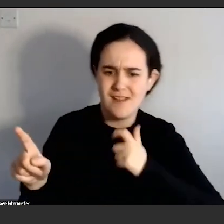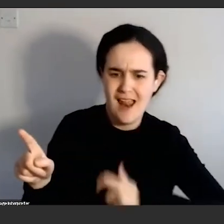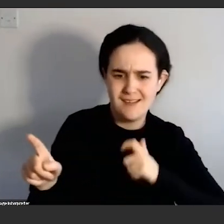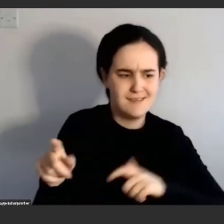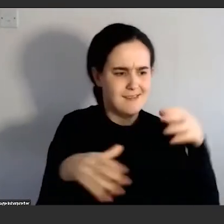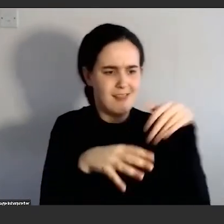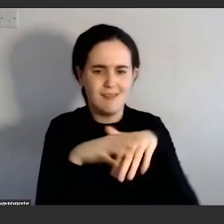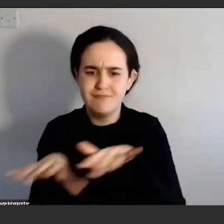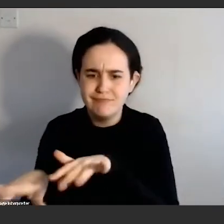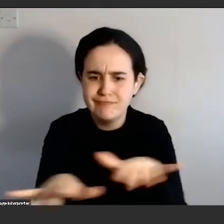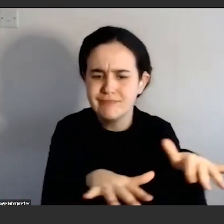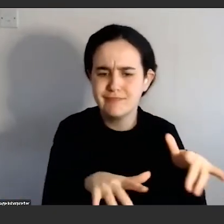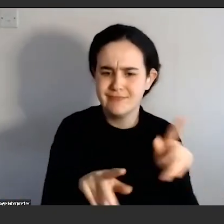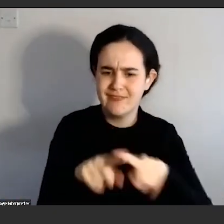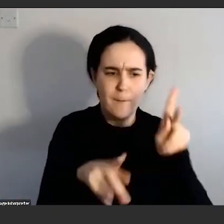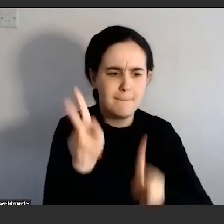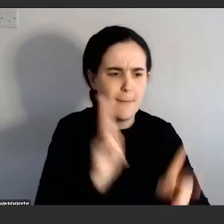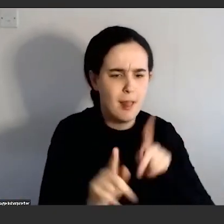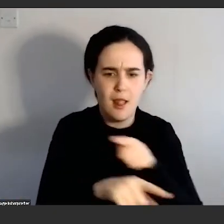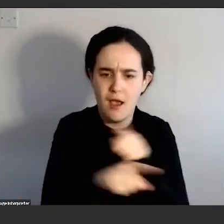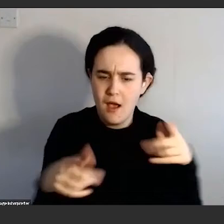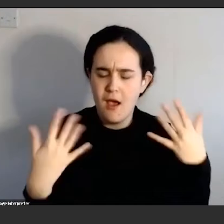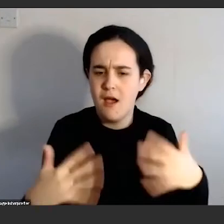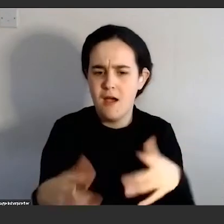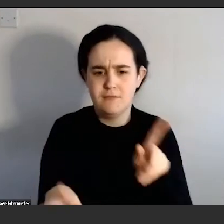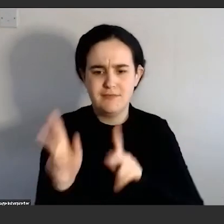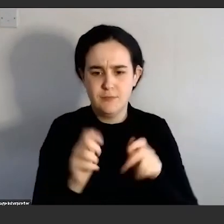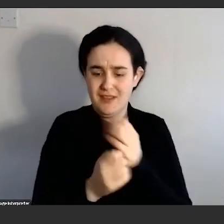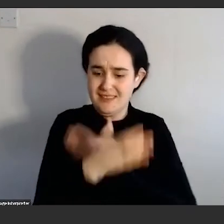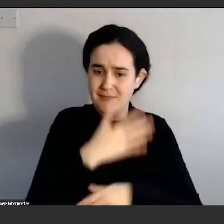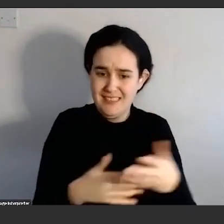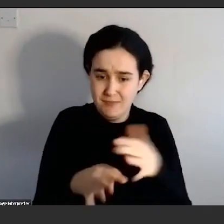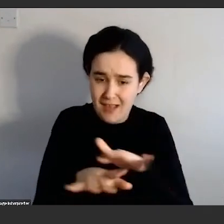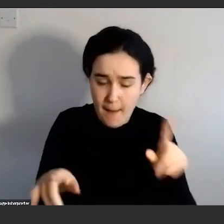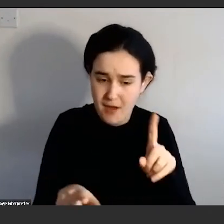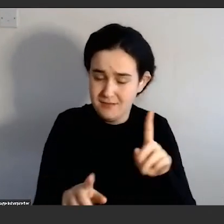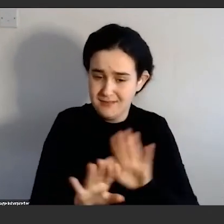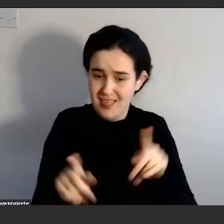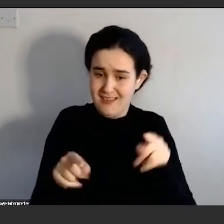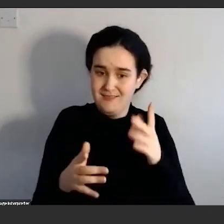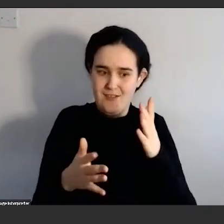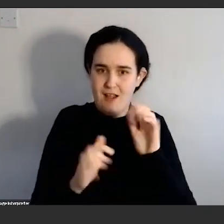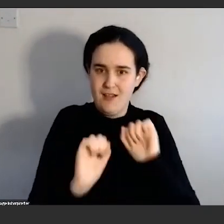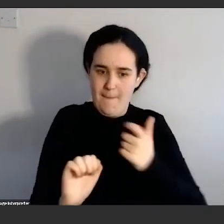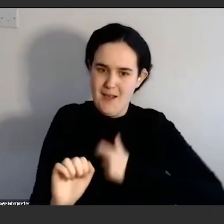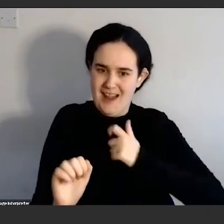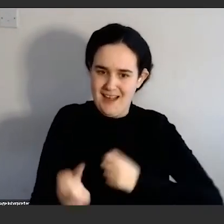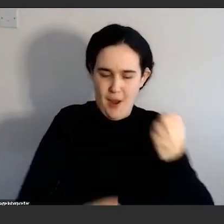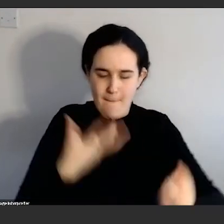on with the rest of our program? מה המסר העיקרי שלנו? Our